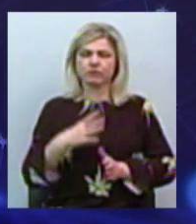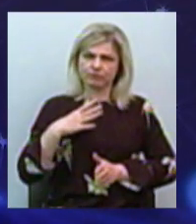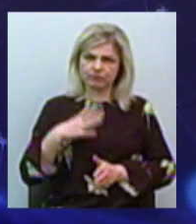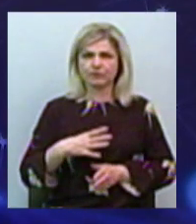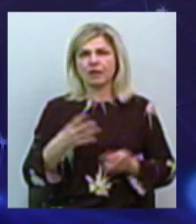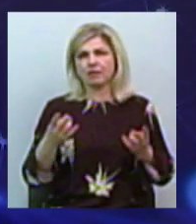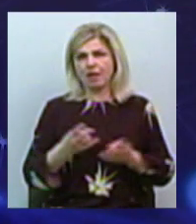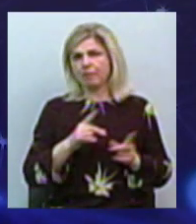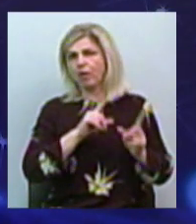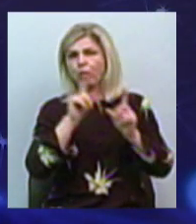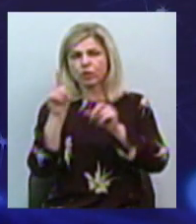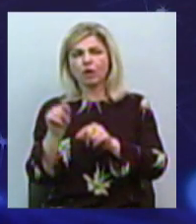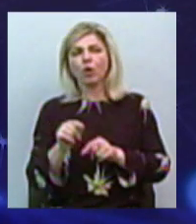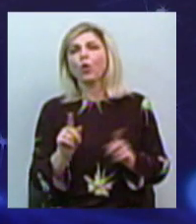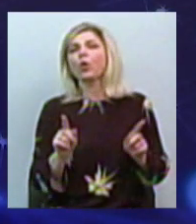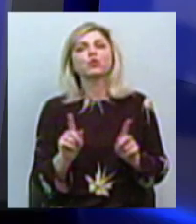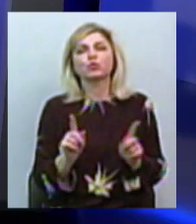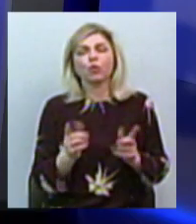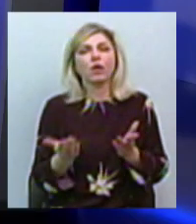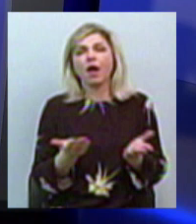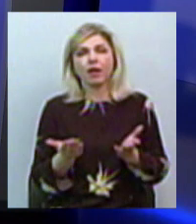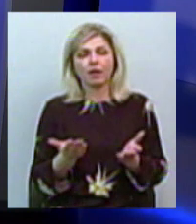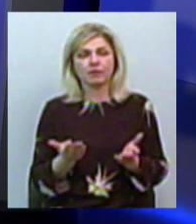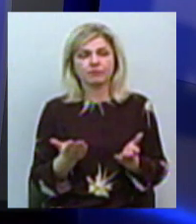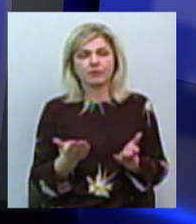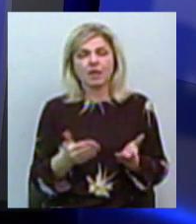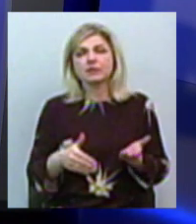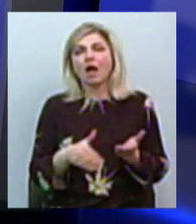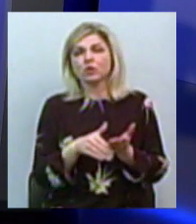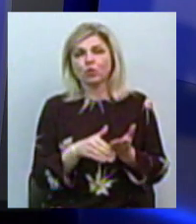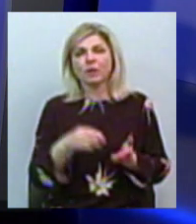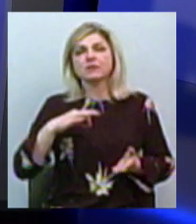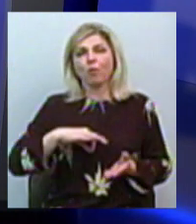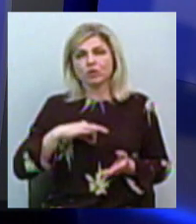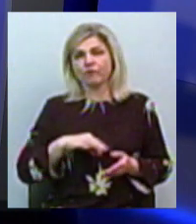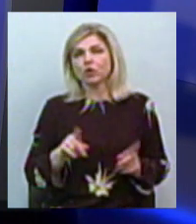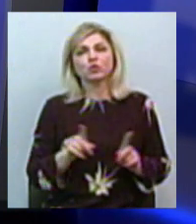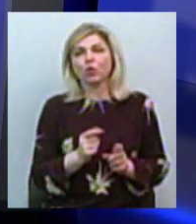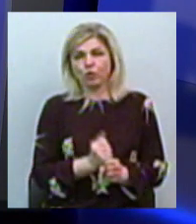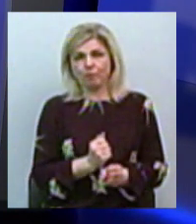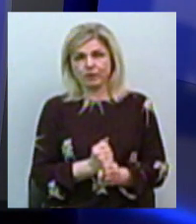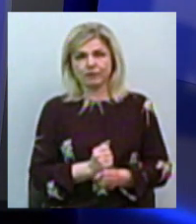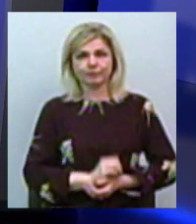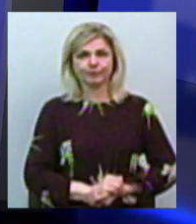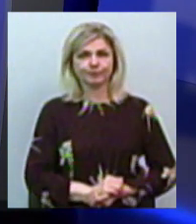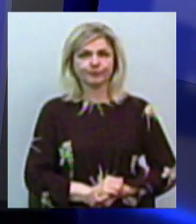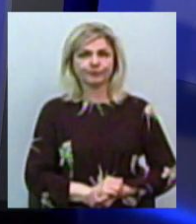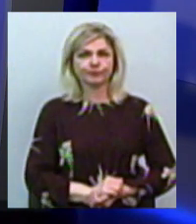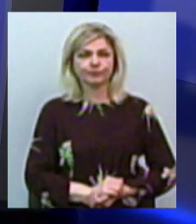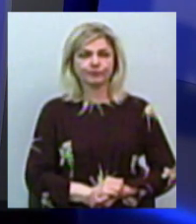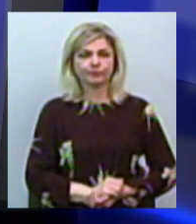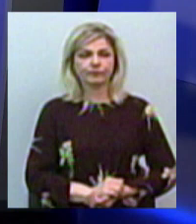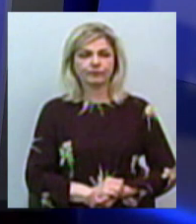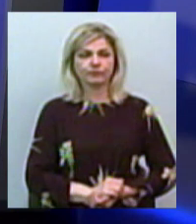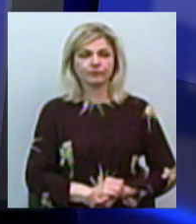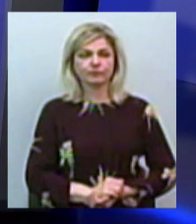до країни, будь ласка, які засоби їй використовувати, щоб все ж таки не захворіти? Тут дуже